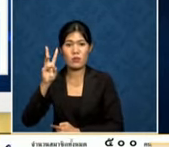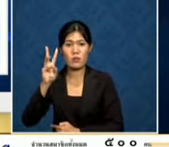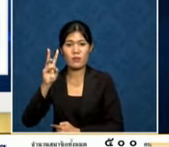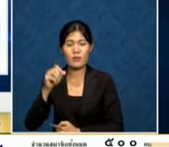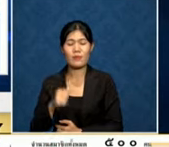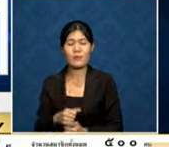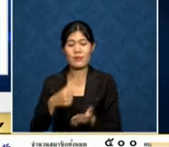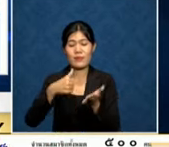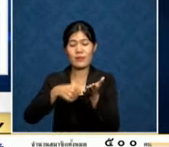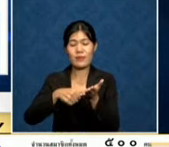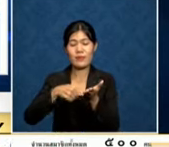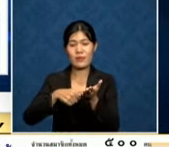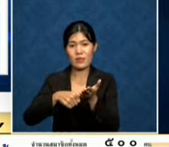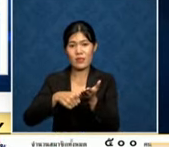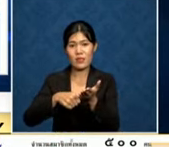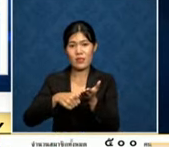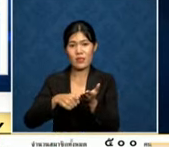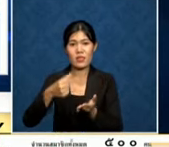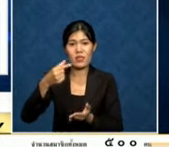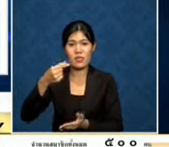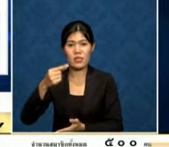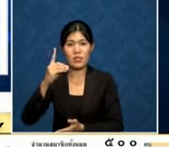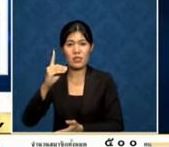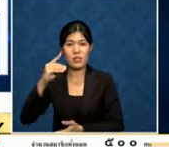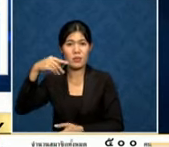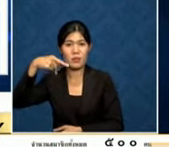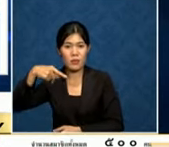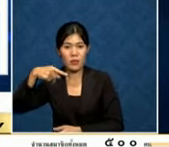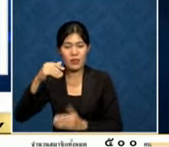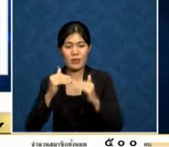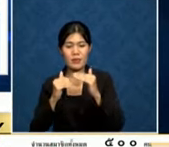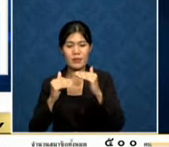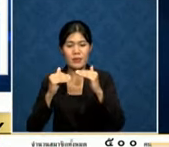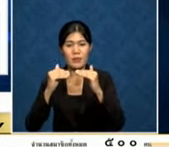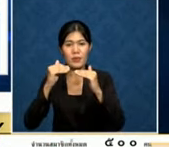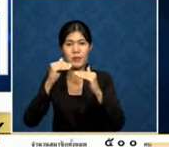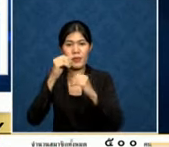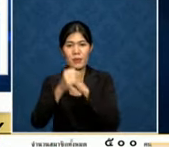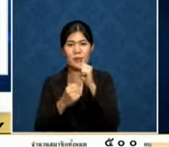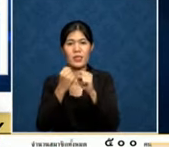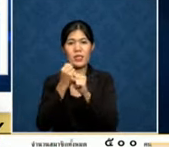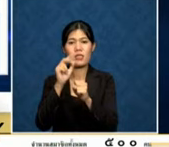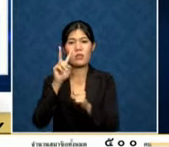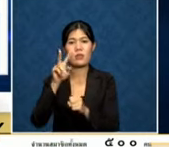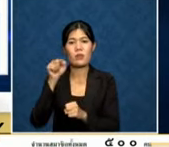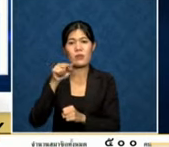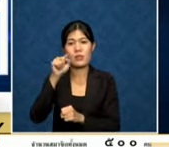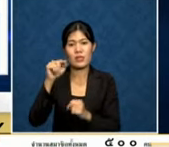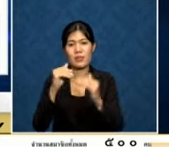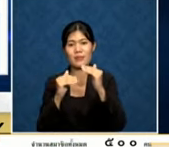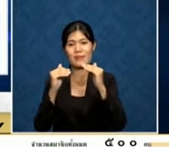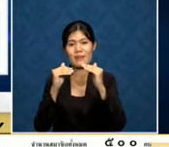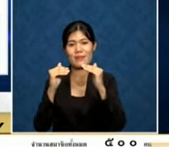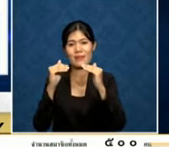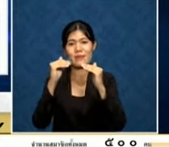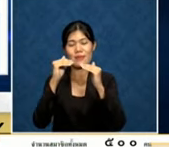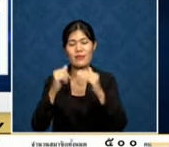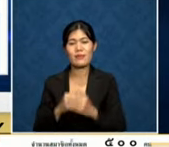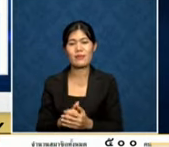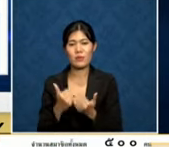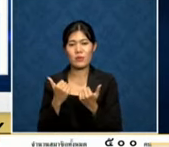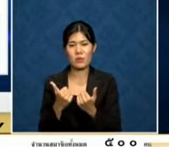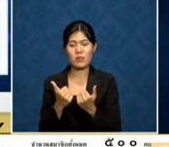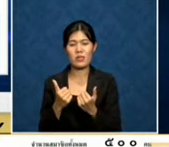ส่วนหนี้สาธารณะต่อ GDPขยับขึ้นปีละ 2%นี่จึงเป็นสัญญาณเตือนที่รัฐบาลต้อง